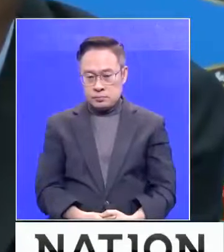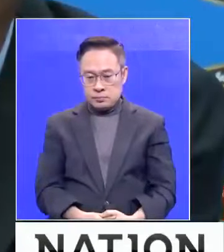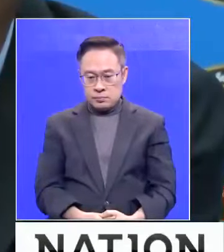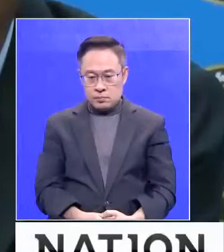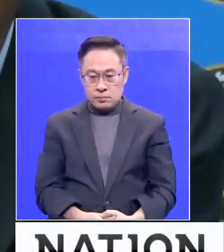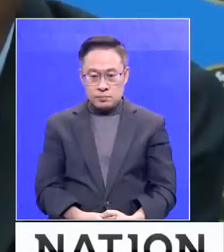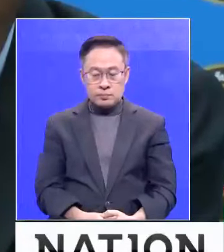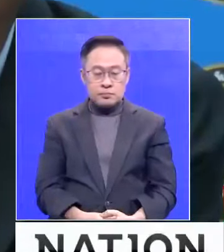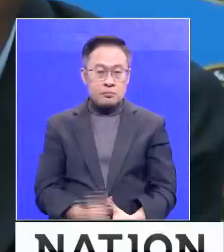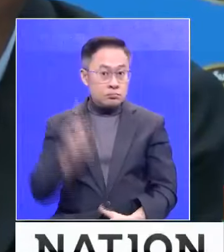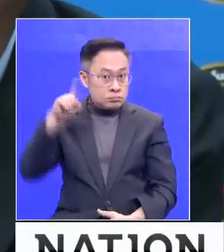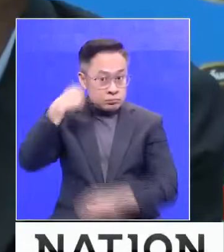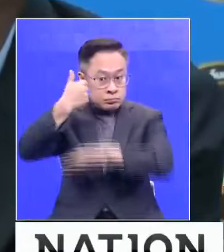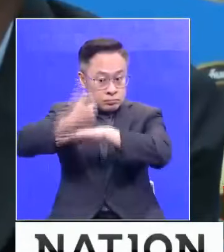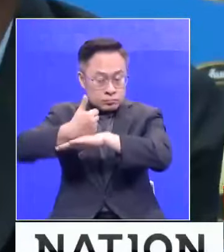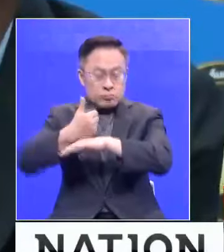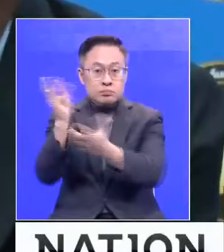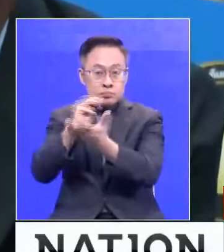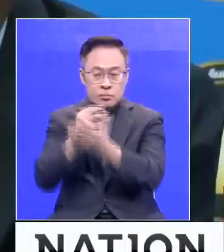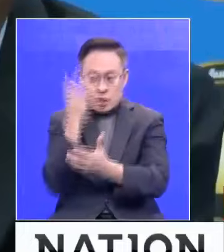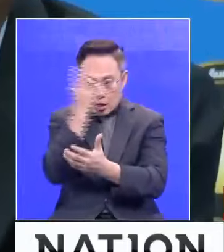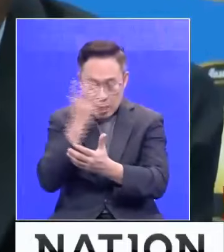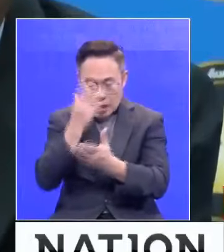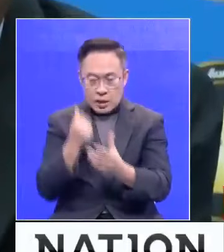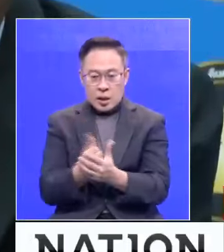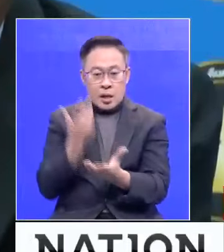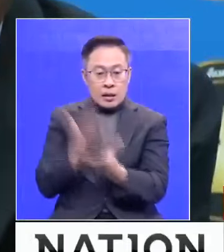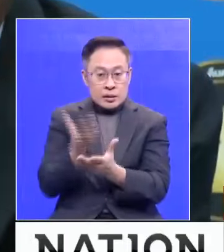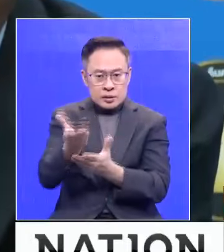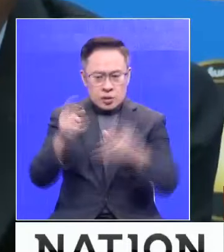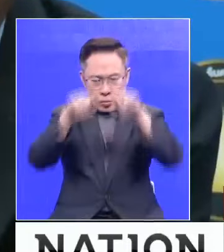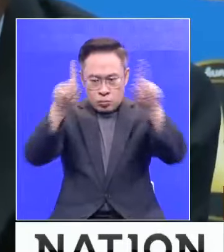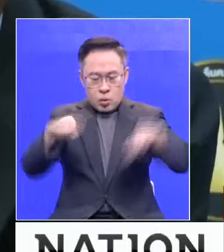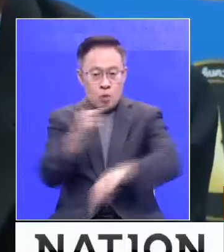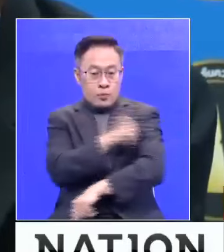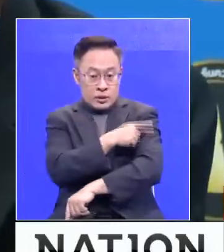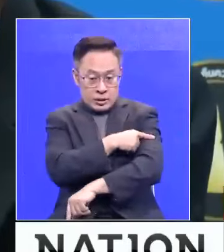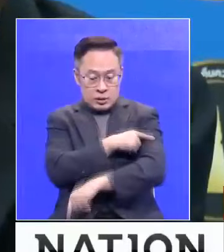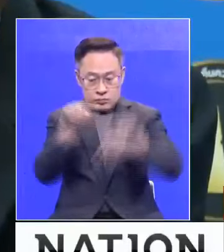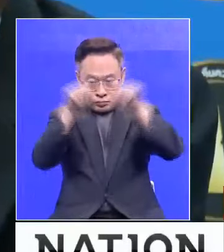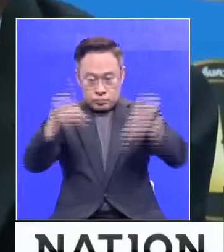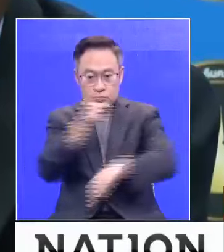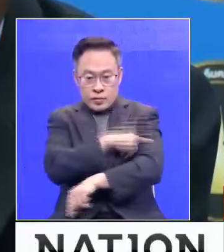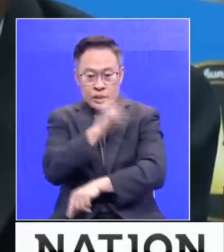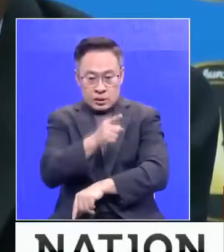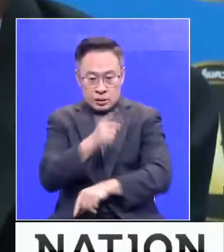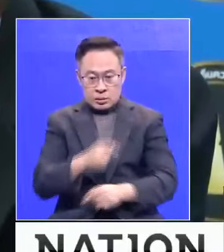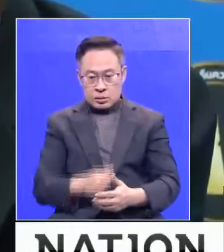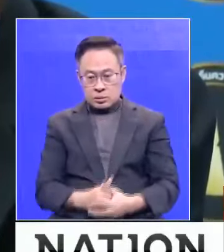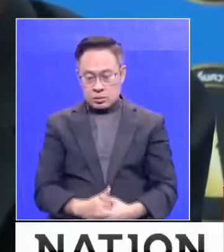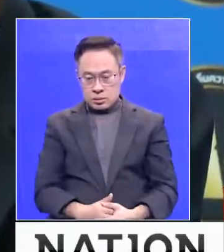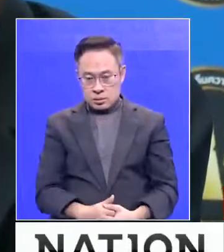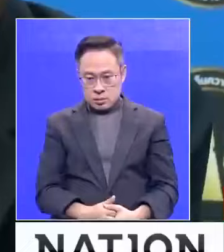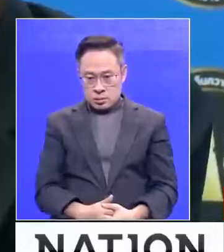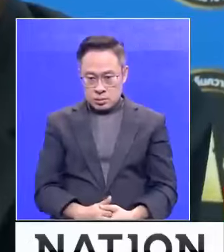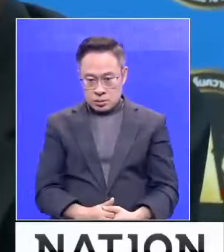ซื้อวุฒิคือตรงนี้เรายอมรับว่าเราได้ซื้อจริงแต่ว่ามันมีลักษณะตอนนั้นนะคะคือเหมือนกับว่